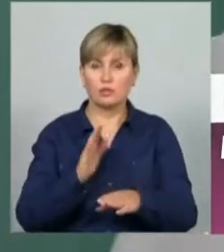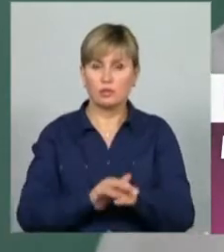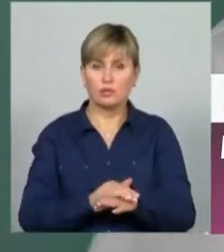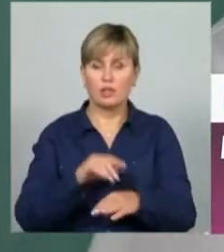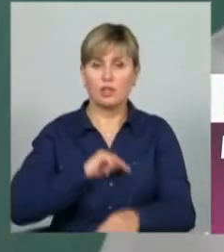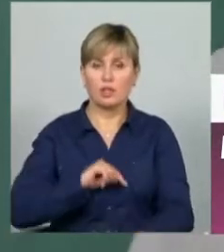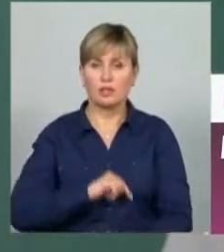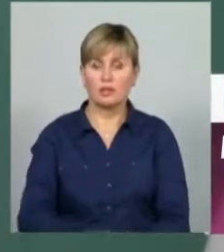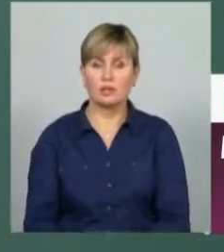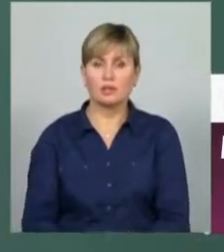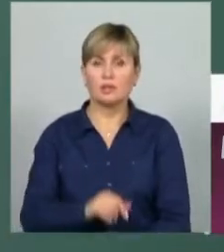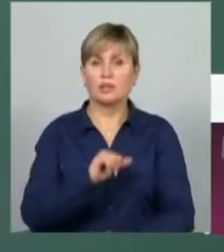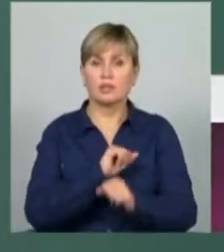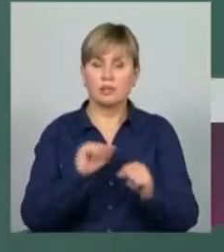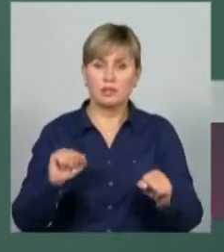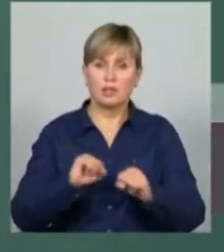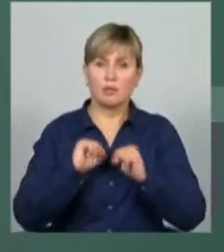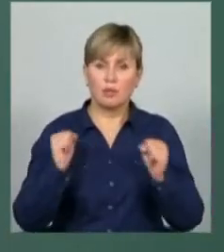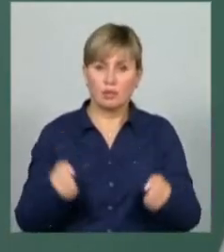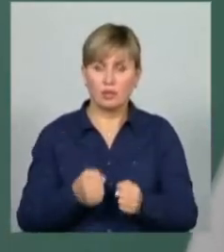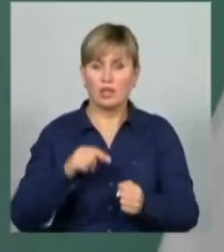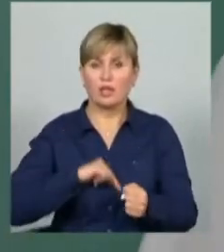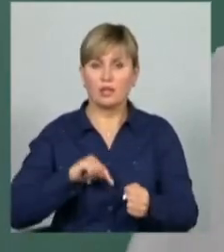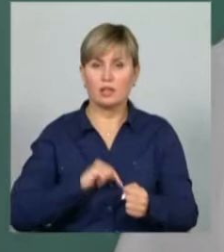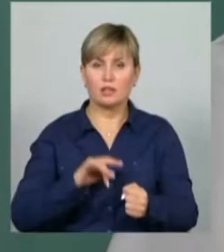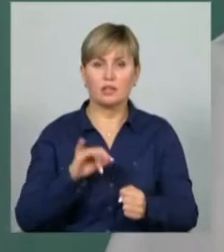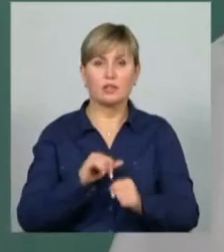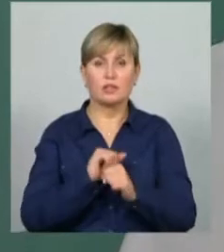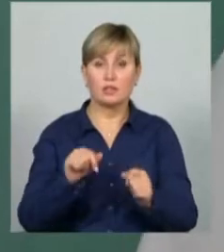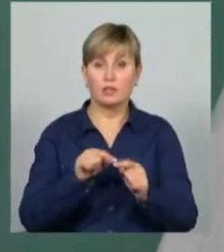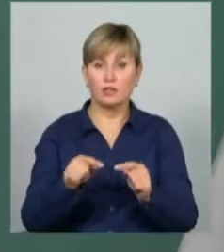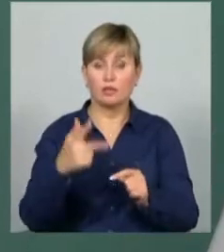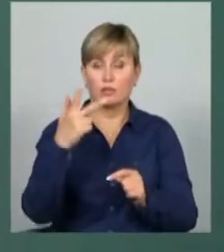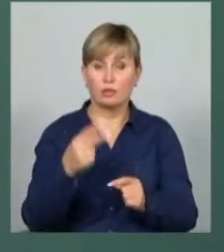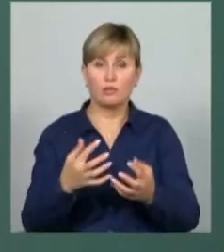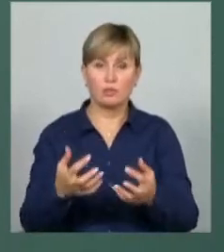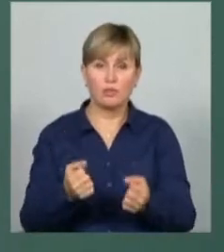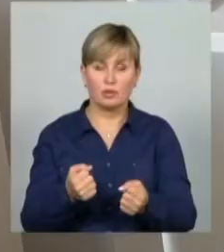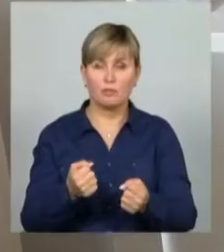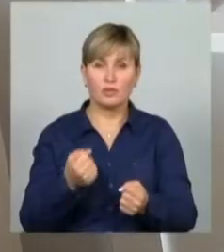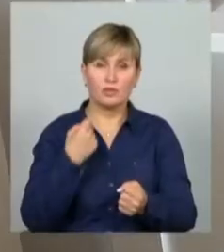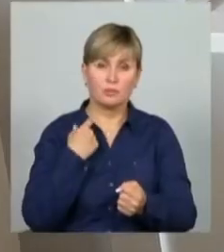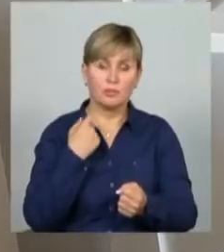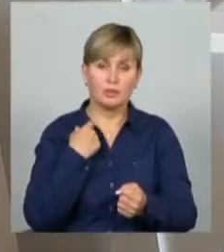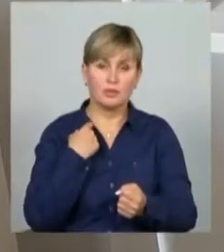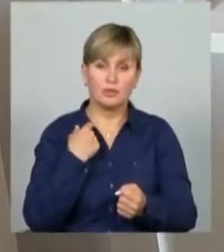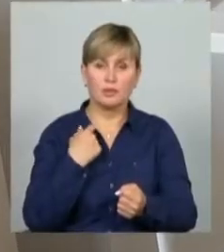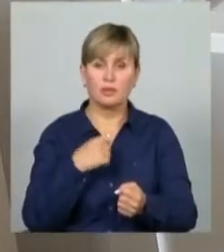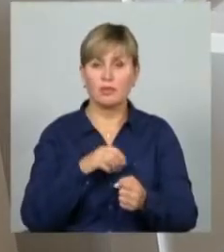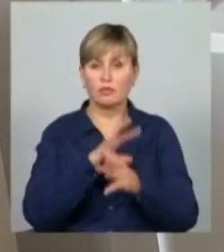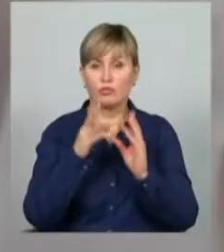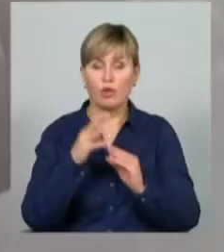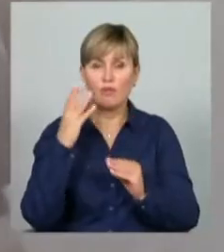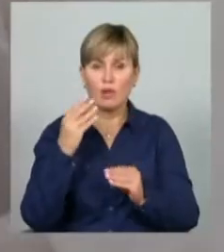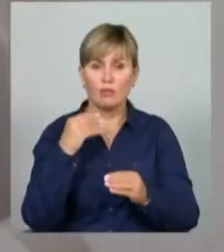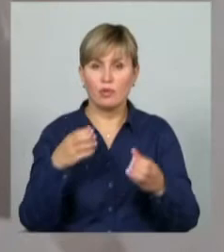переутруждать организм, нельзя его переохлаждать организм и нельзя в течение 3 дней принимать спиртное. Всего в Алматы